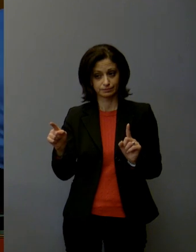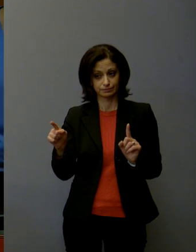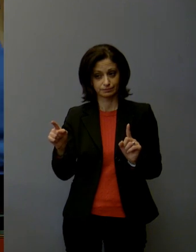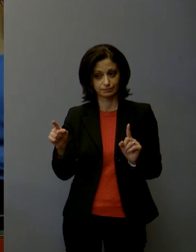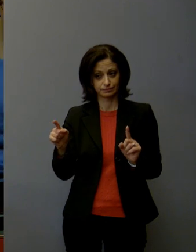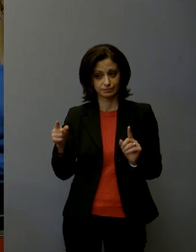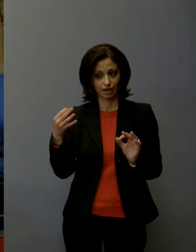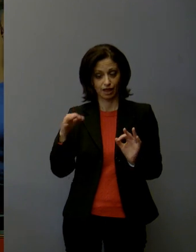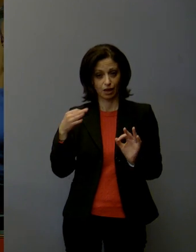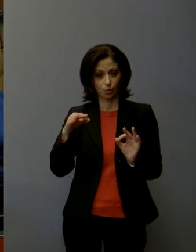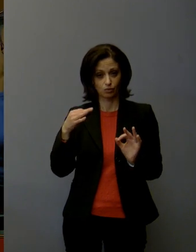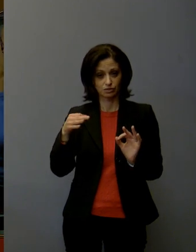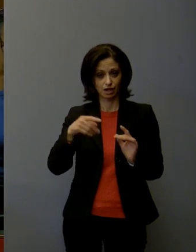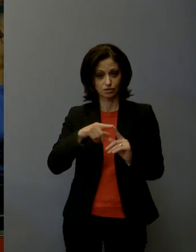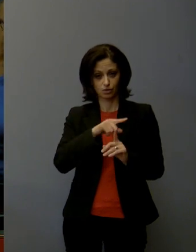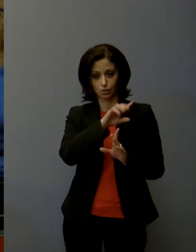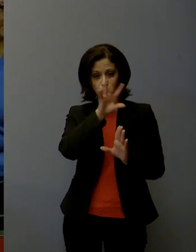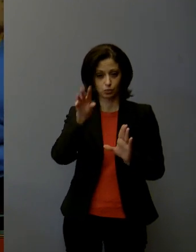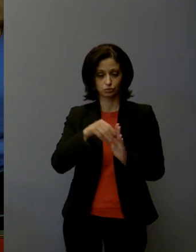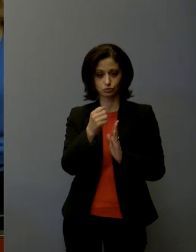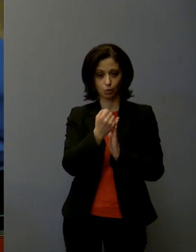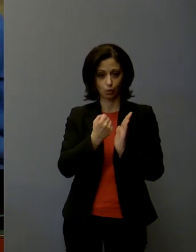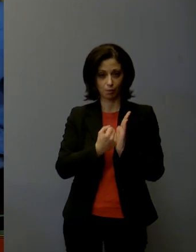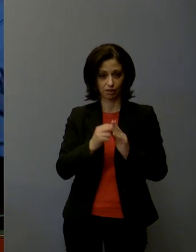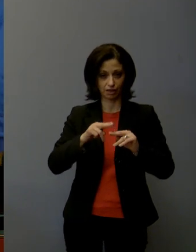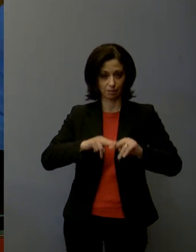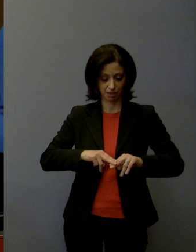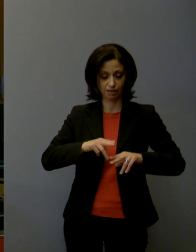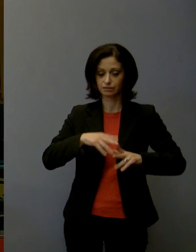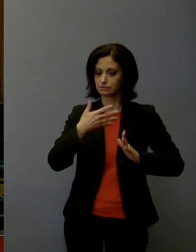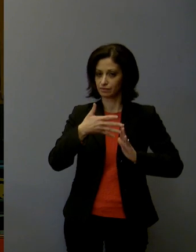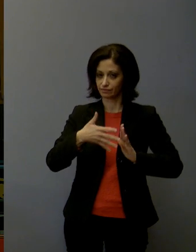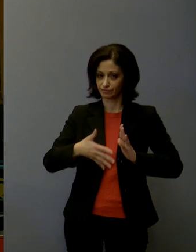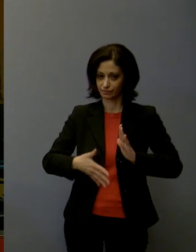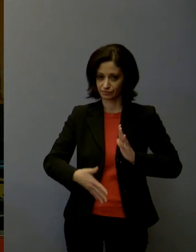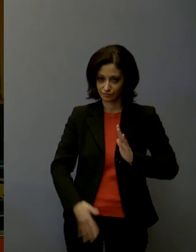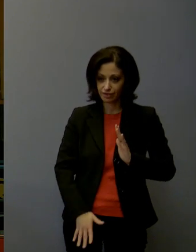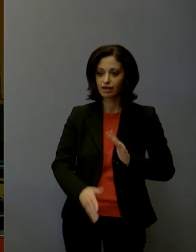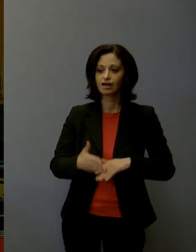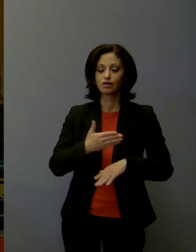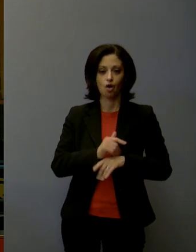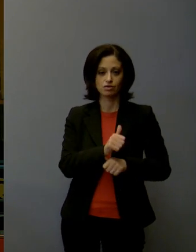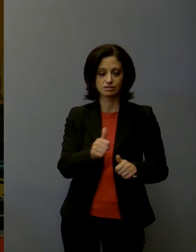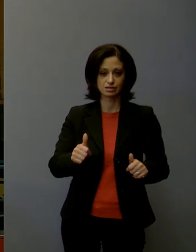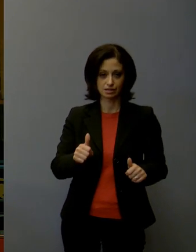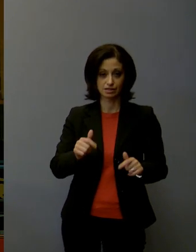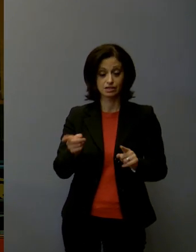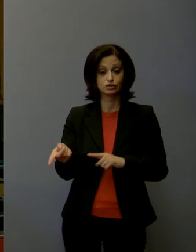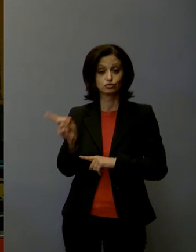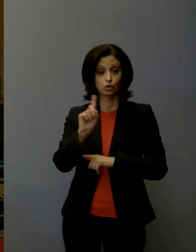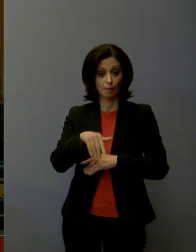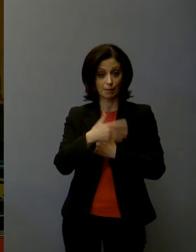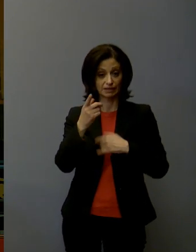termine delle illustrazioni di tutti i documenti rimanenti da parte dei consiglieri Domattina